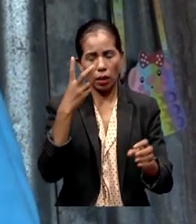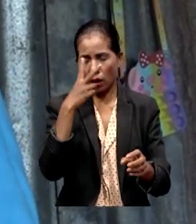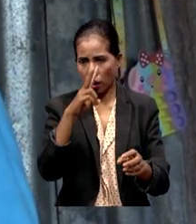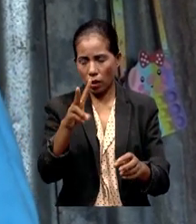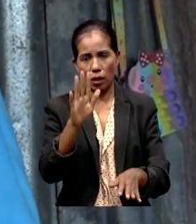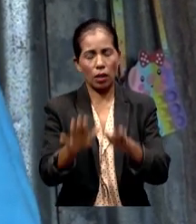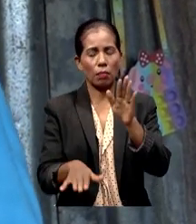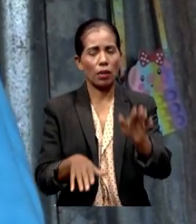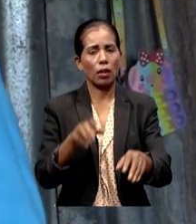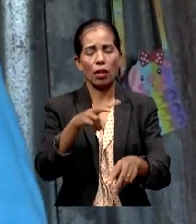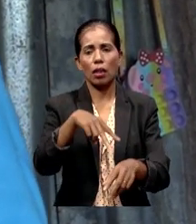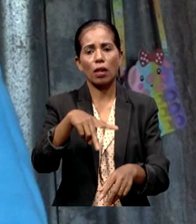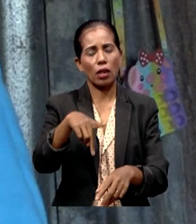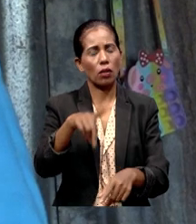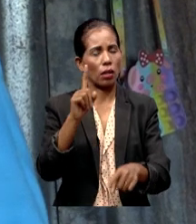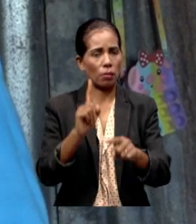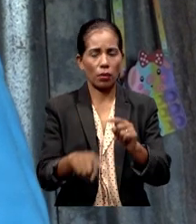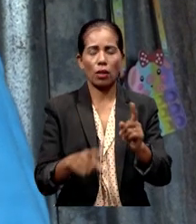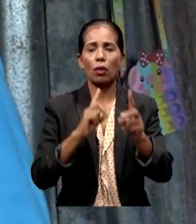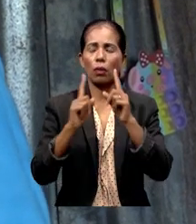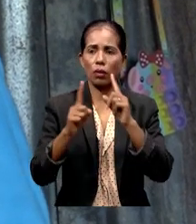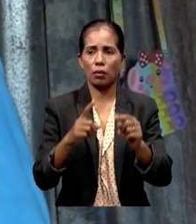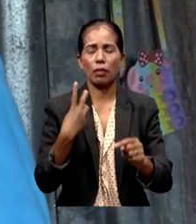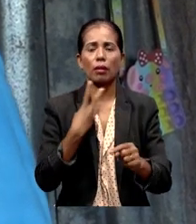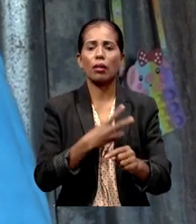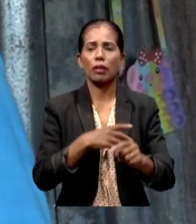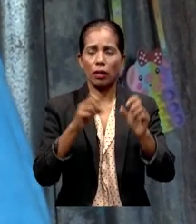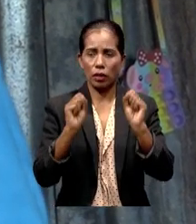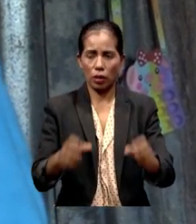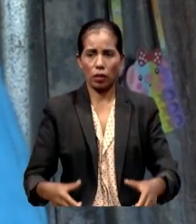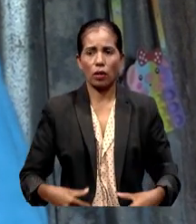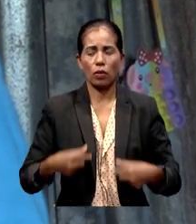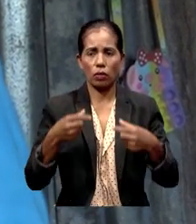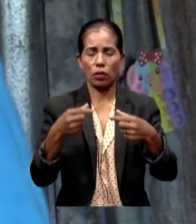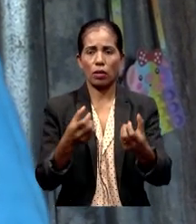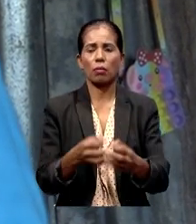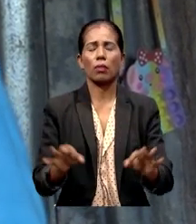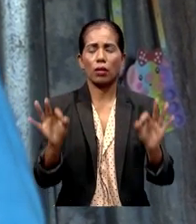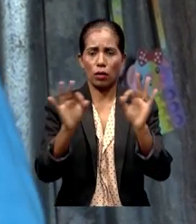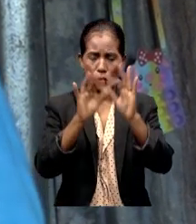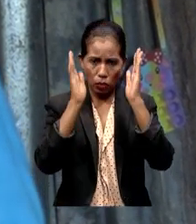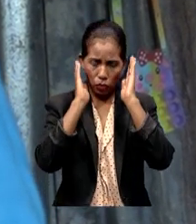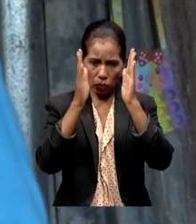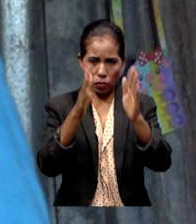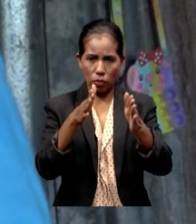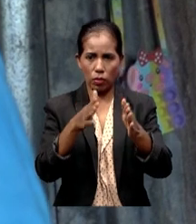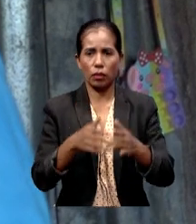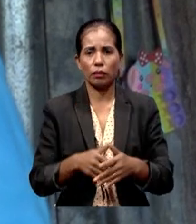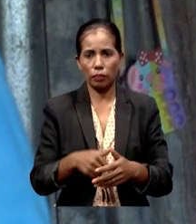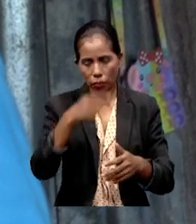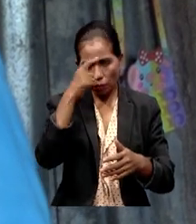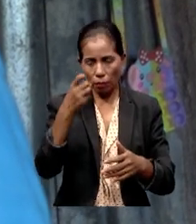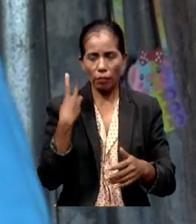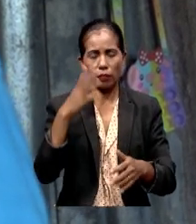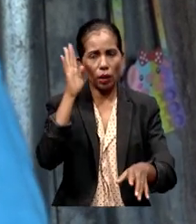lao la bele kolia idane ita thank you for prioridade for atenção serio tamba itene